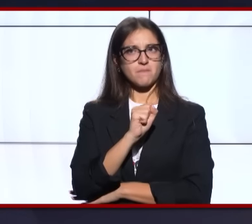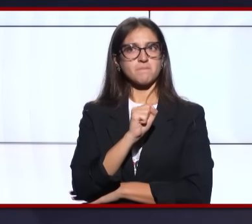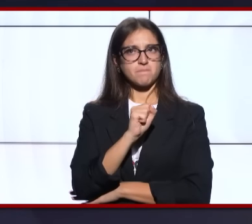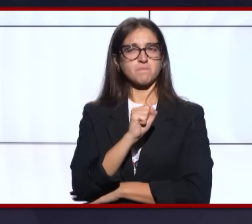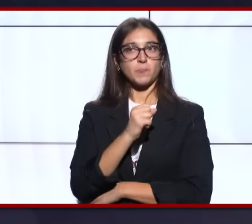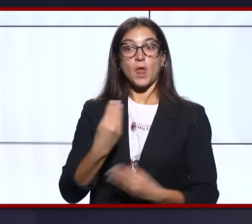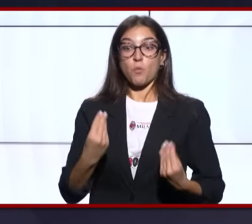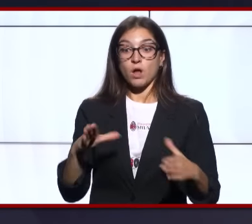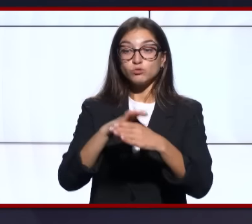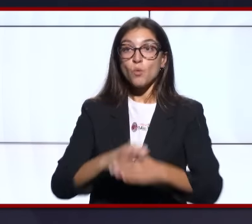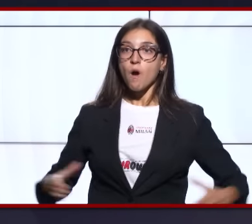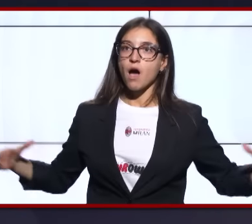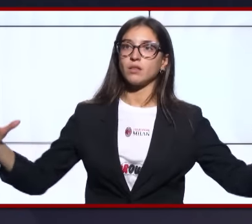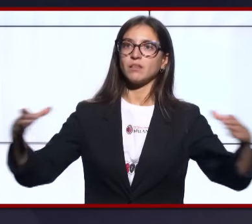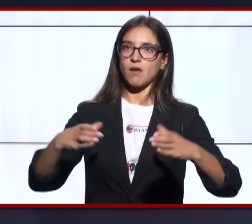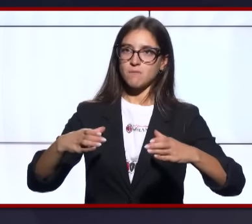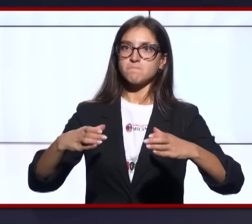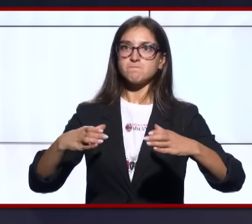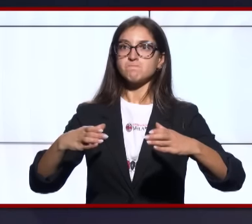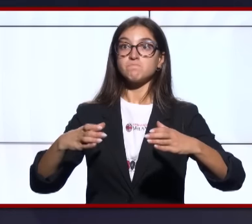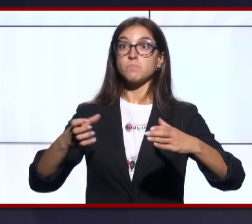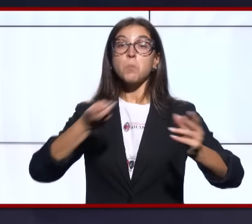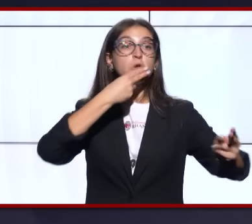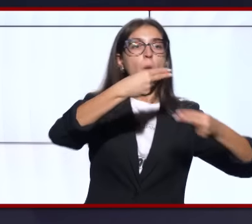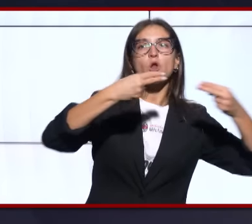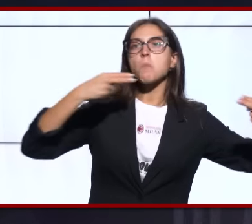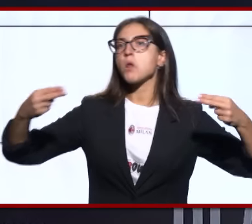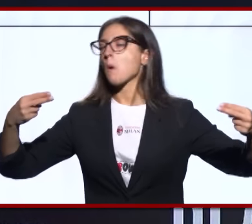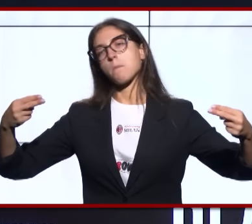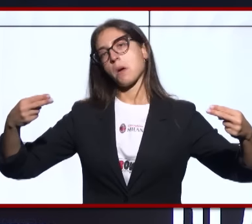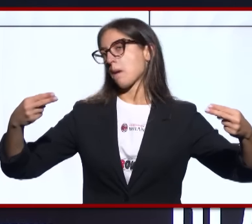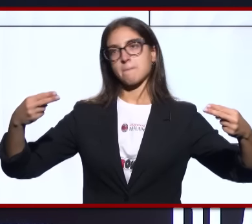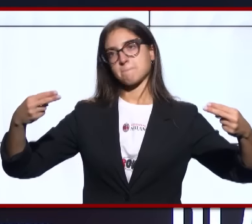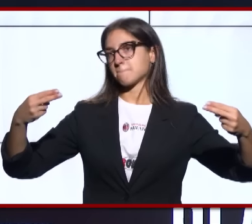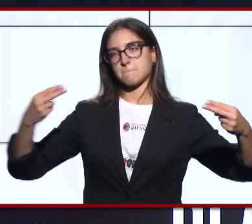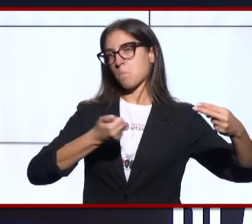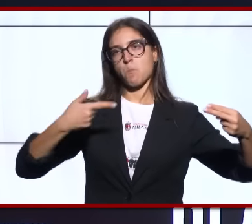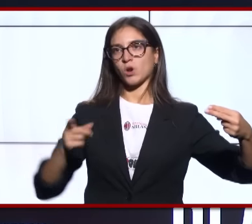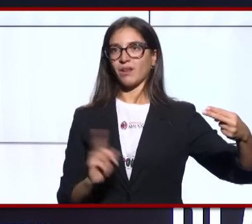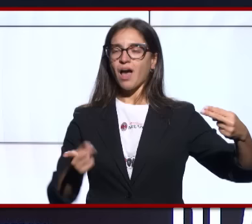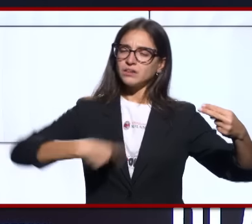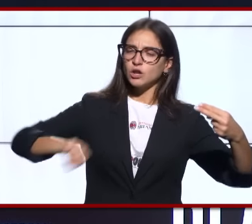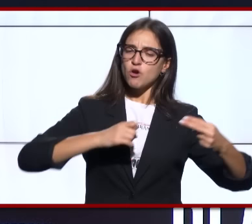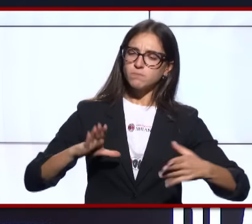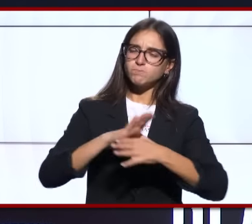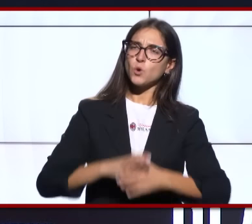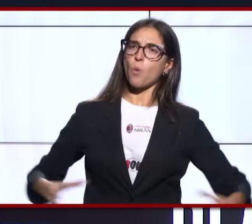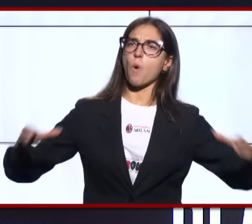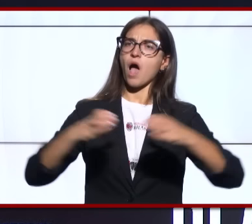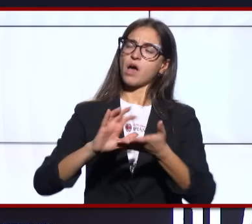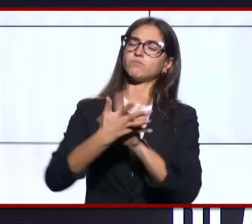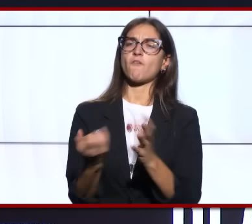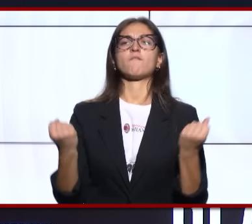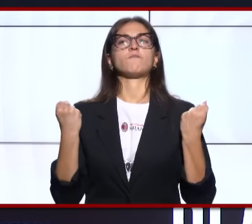quando siamo squadra non interessa il nome dei giocatori che giocano siamo più forte e domani